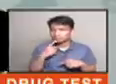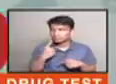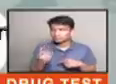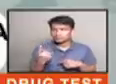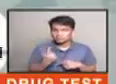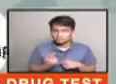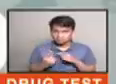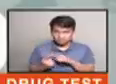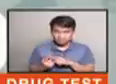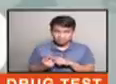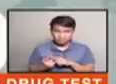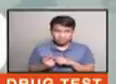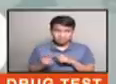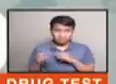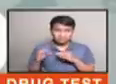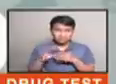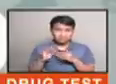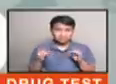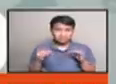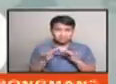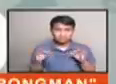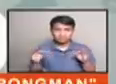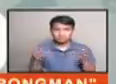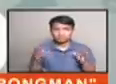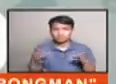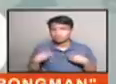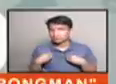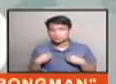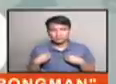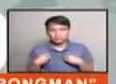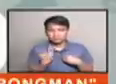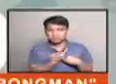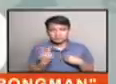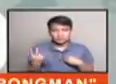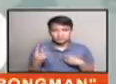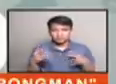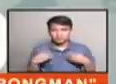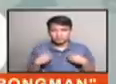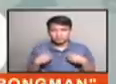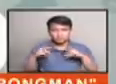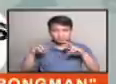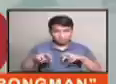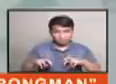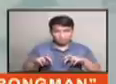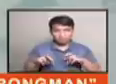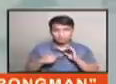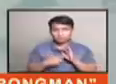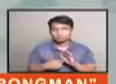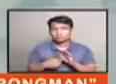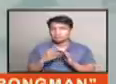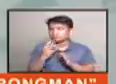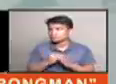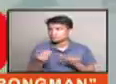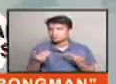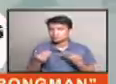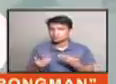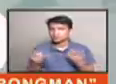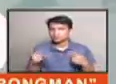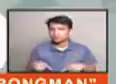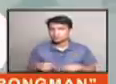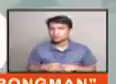po yung statement nila, sir, is wala pong pag-amin sa both parties. So, figured lang po namin